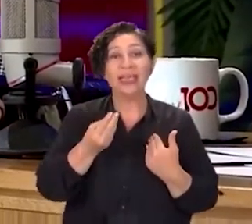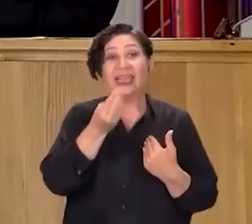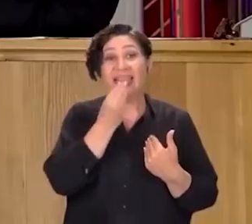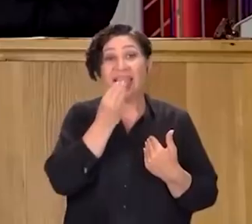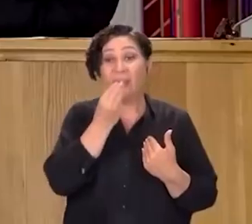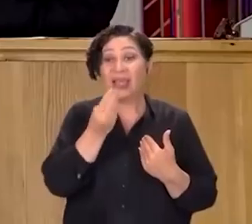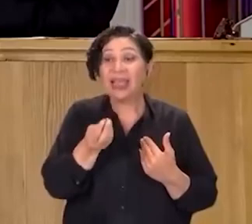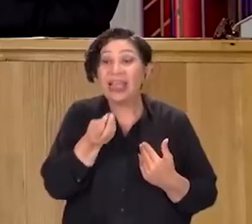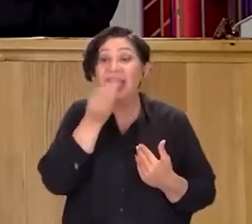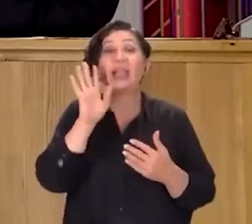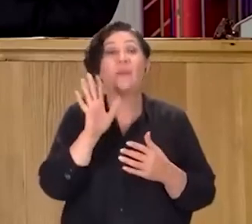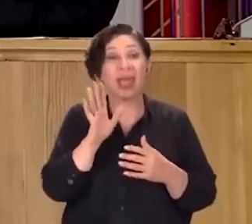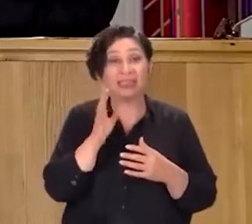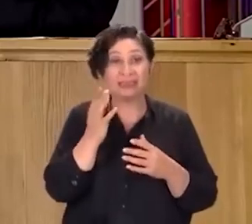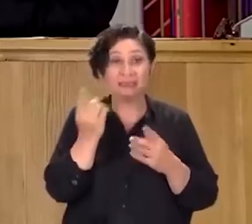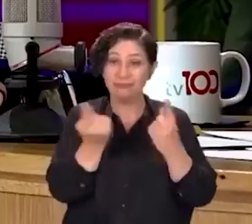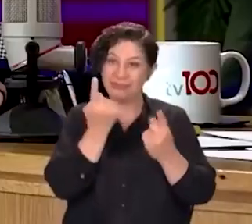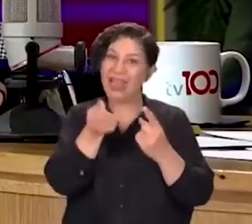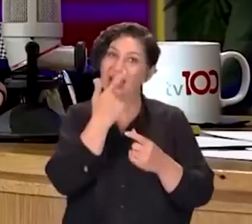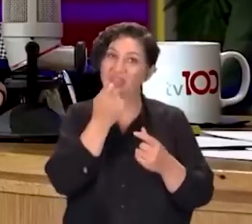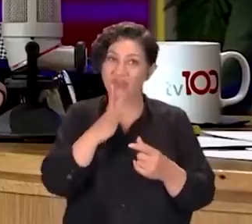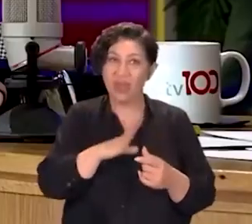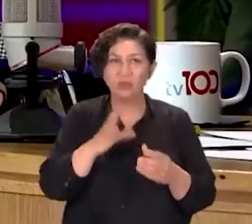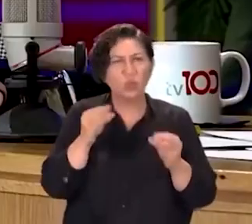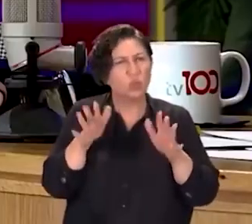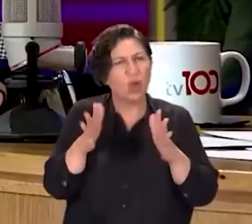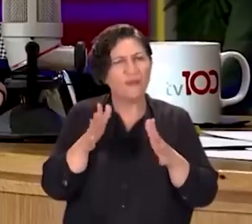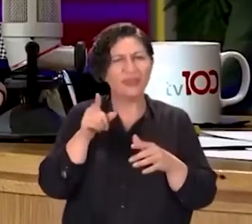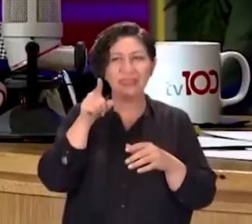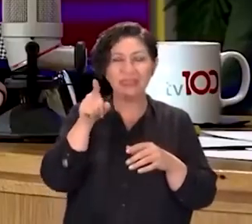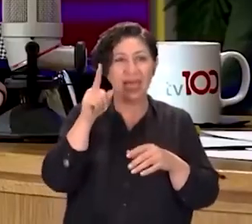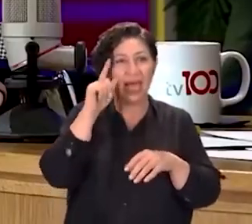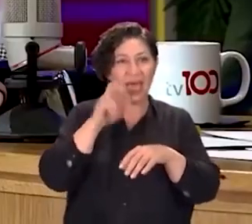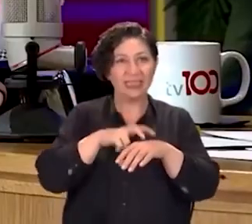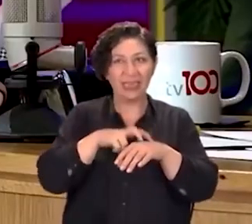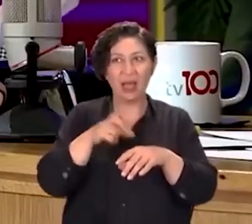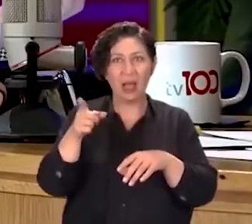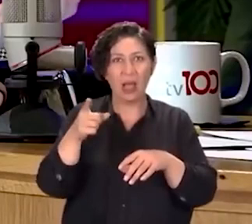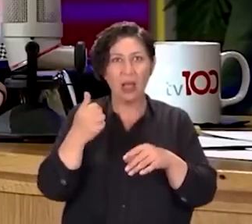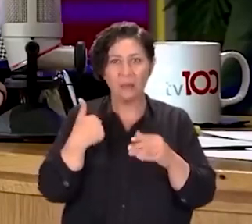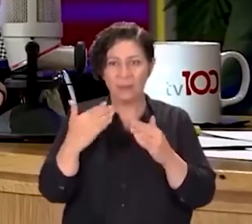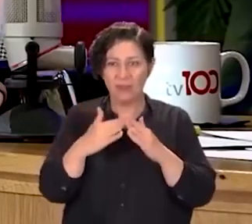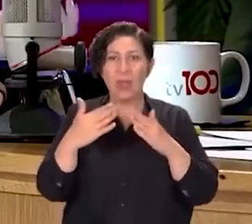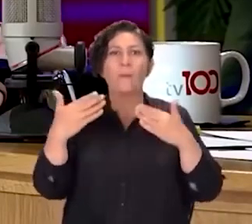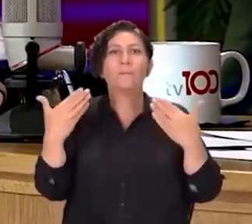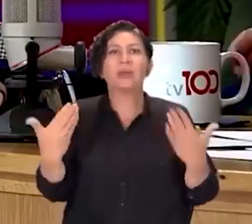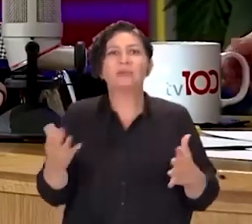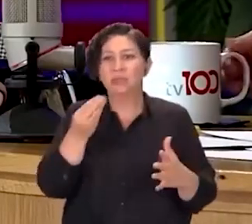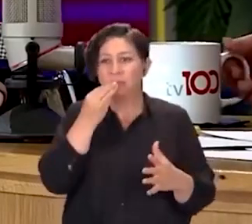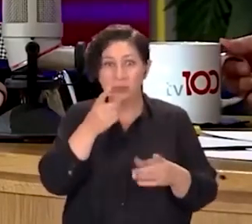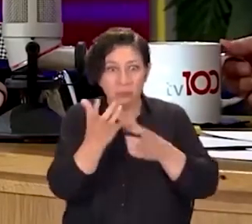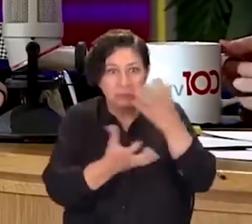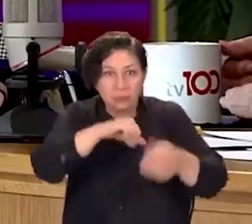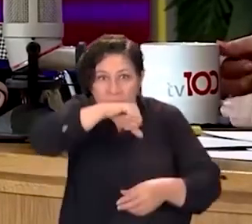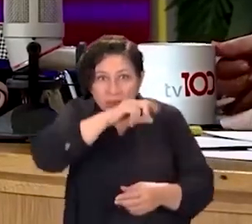Yemek yedirmeyen şeyler var. Çok enteresan. Sen hatırla, benim evde bayılmıştın yeme. Sen mi